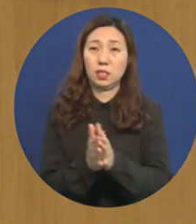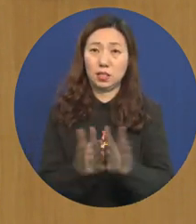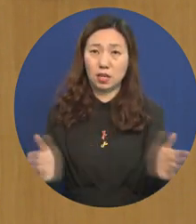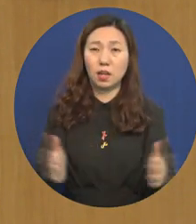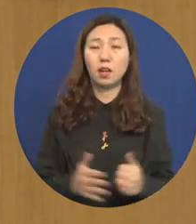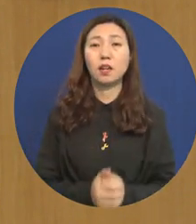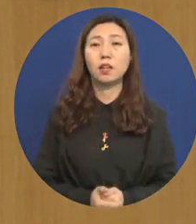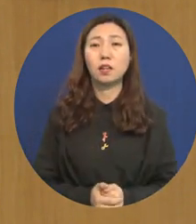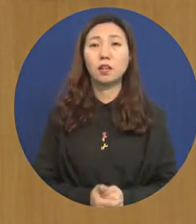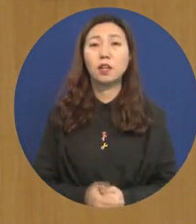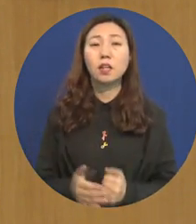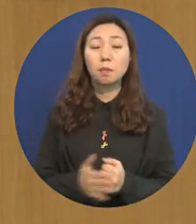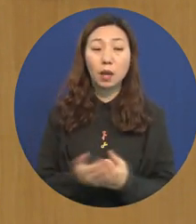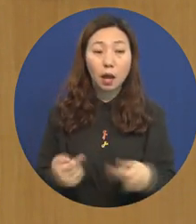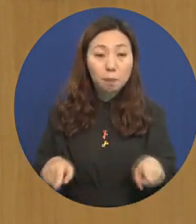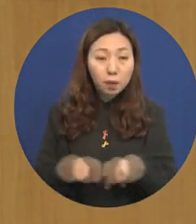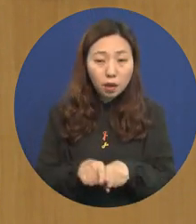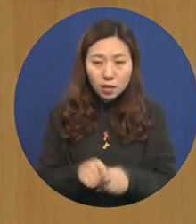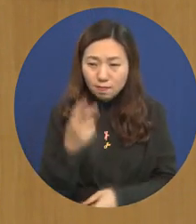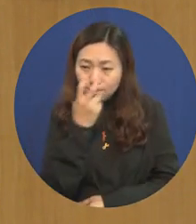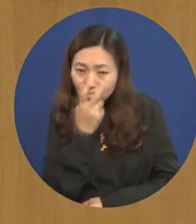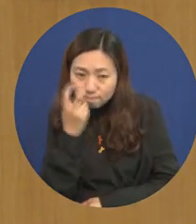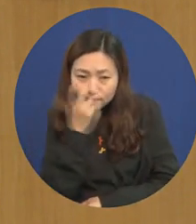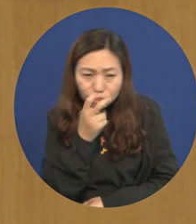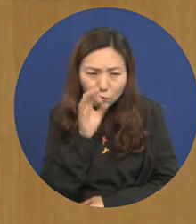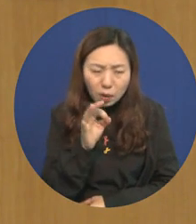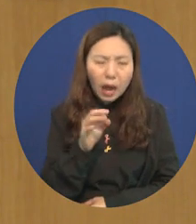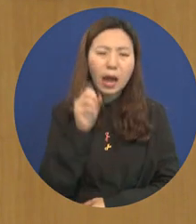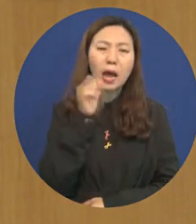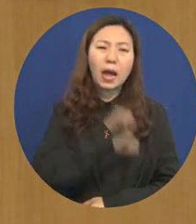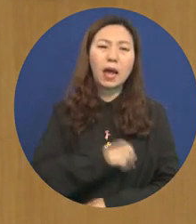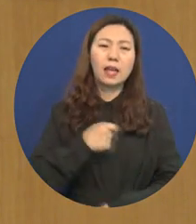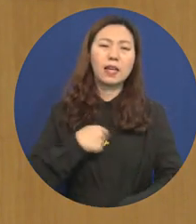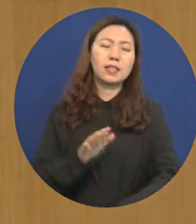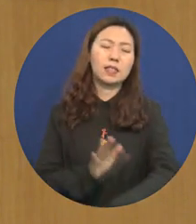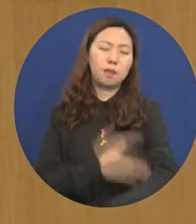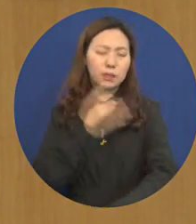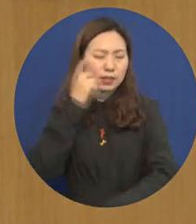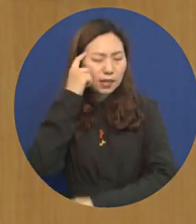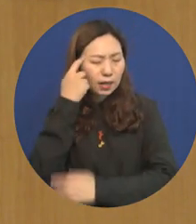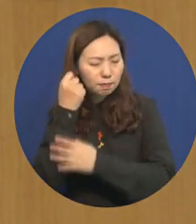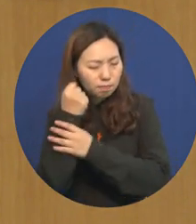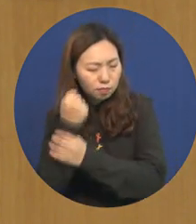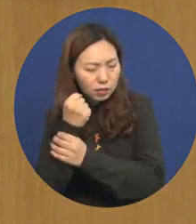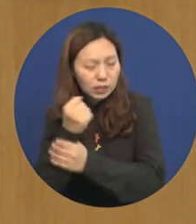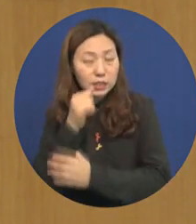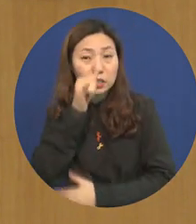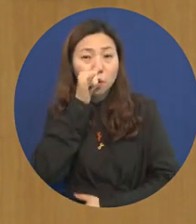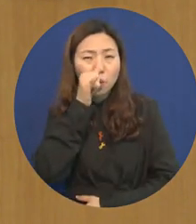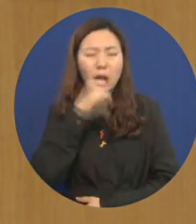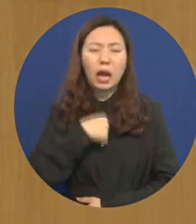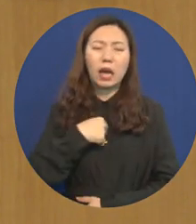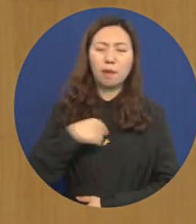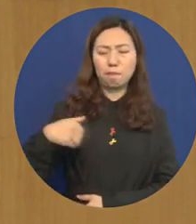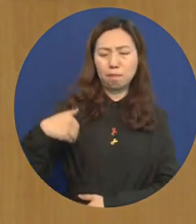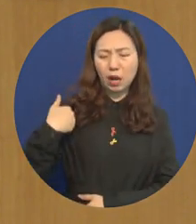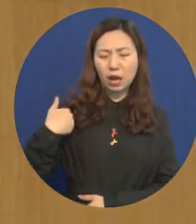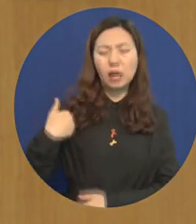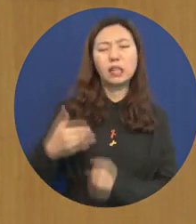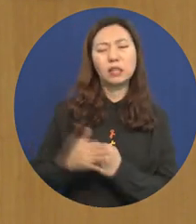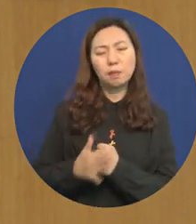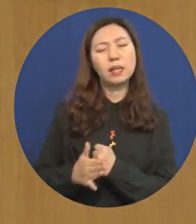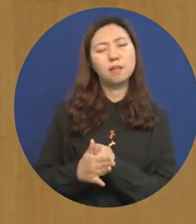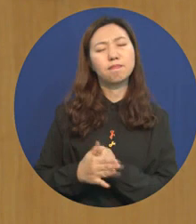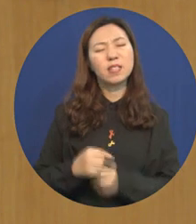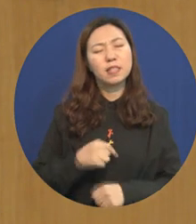그러니 우리가 함께 살펴보면, 아, 이것은 내가 이런 편견이구나, 이런 무지로부터 일어났구나 하는